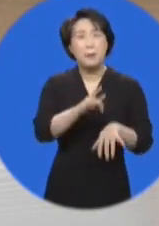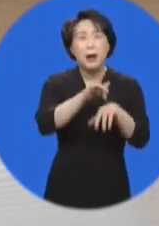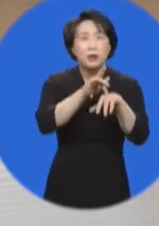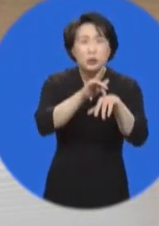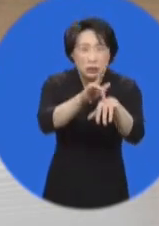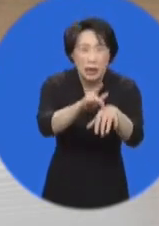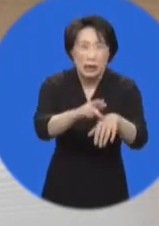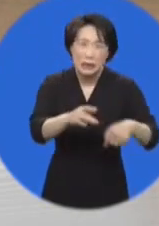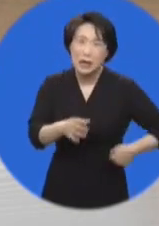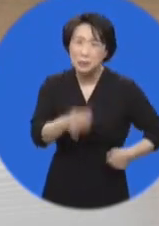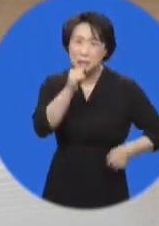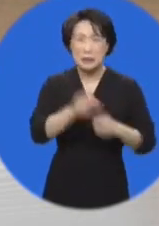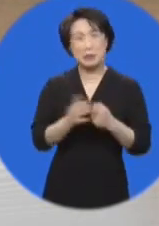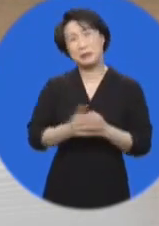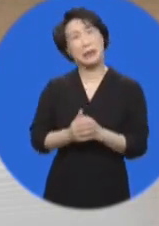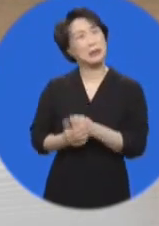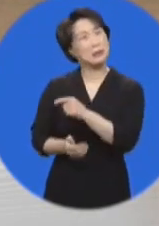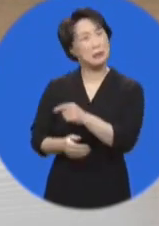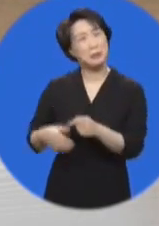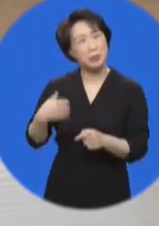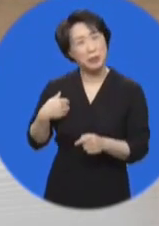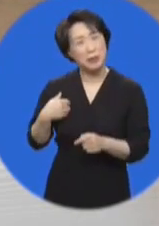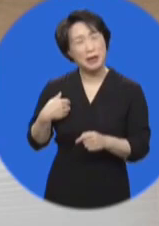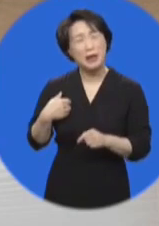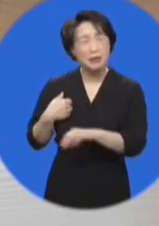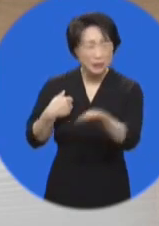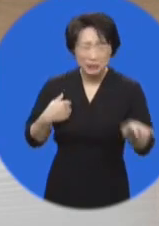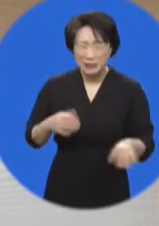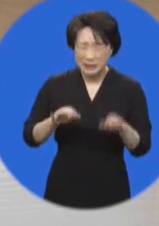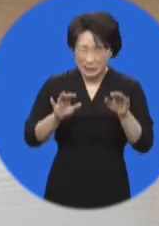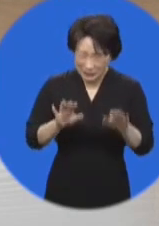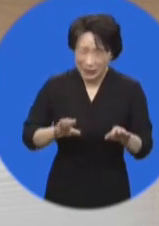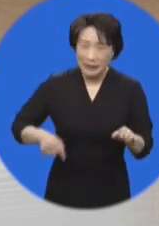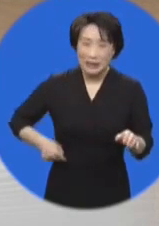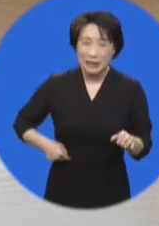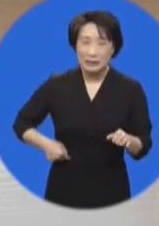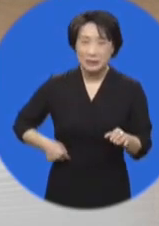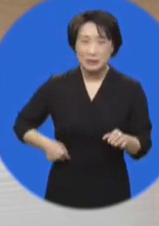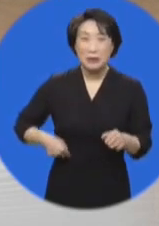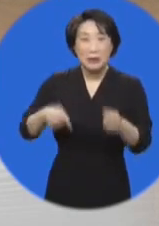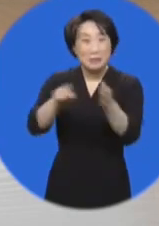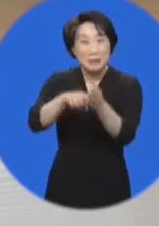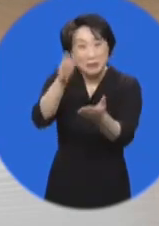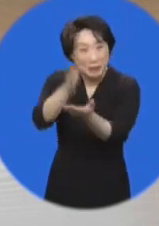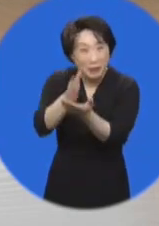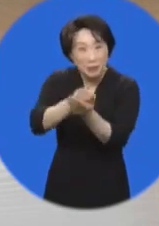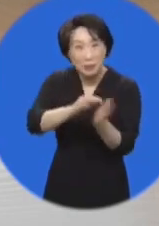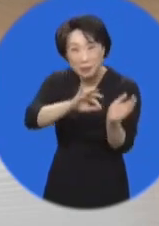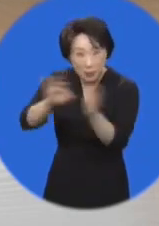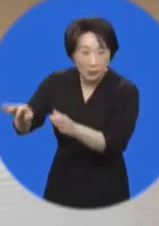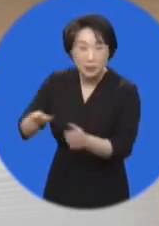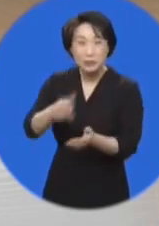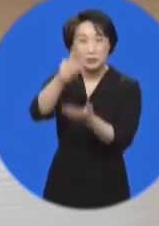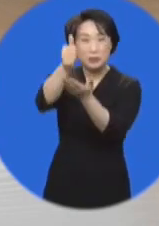양심은 그렇다 이 말이에요. 우리는 철저히 양심을 묻지 말고 우리